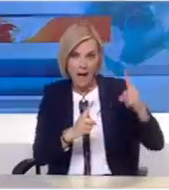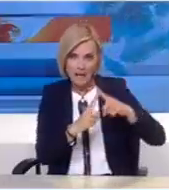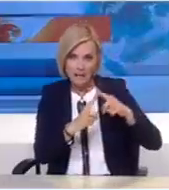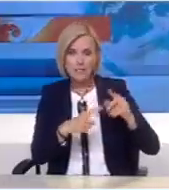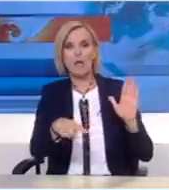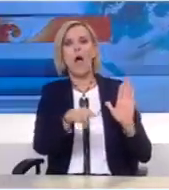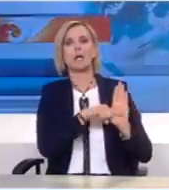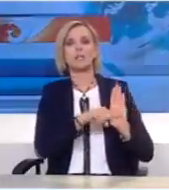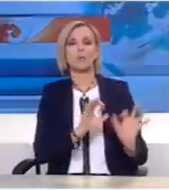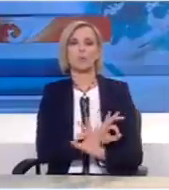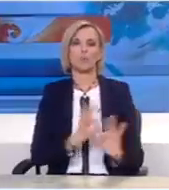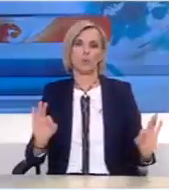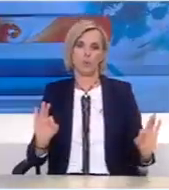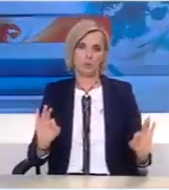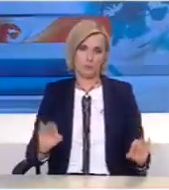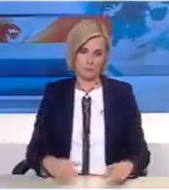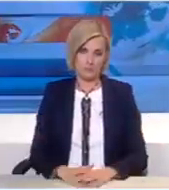πάλι αρνητικό.